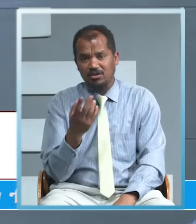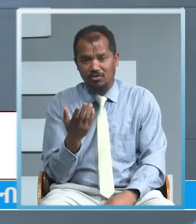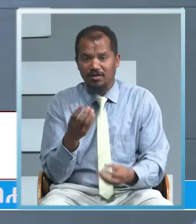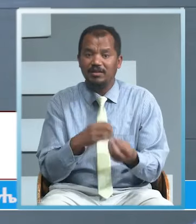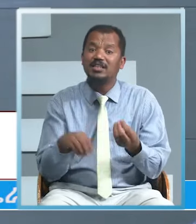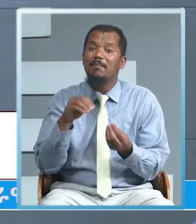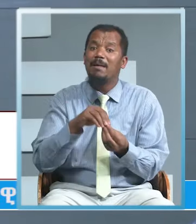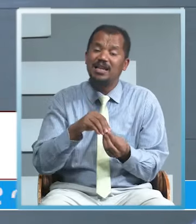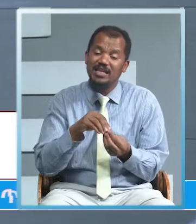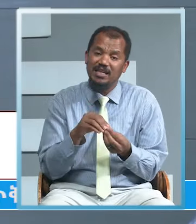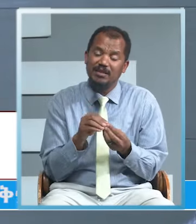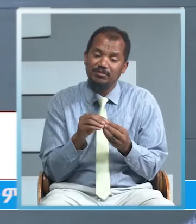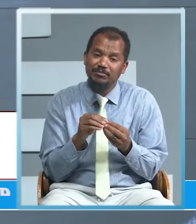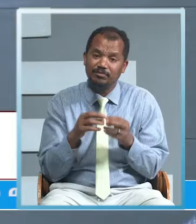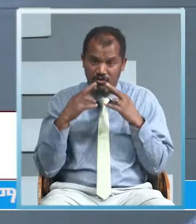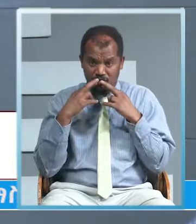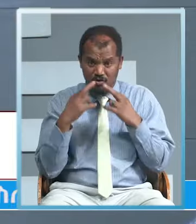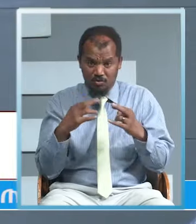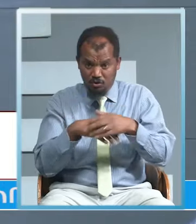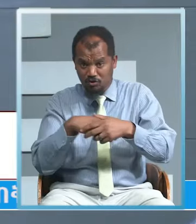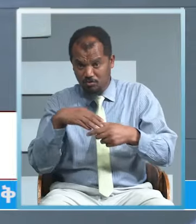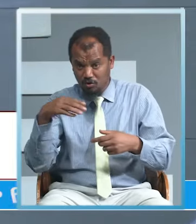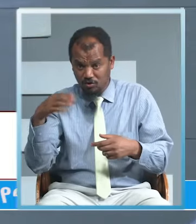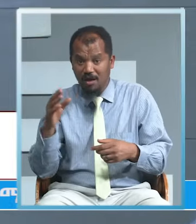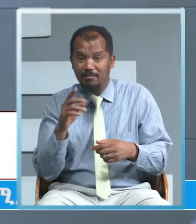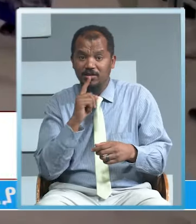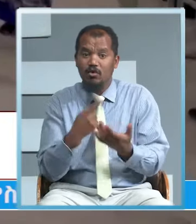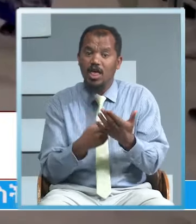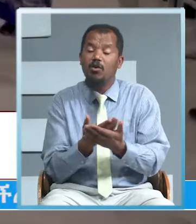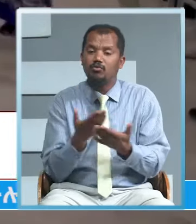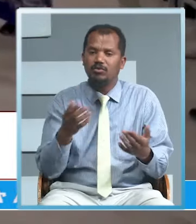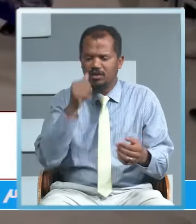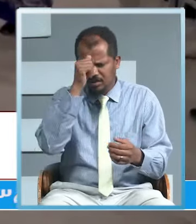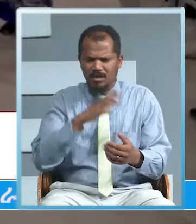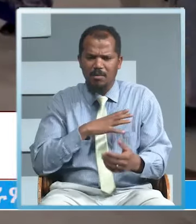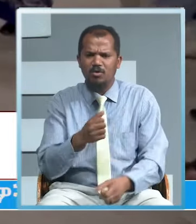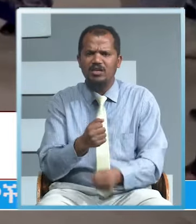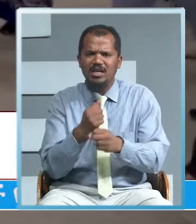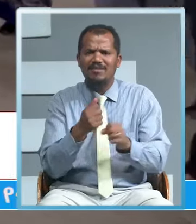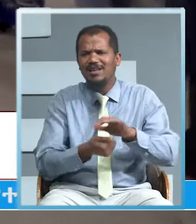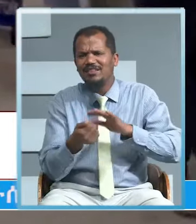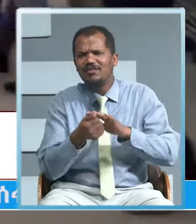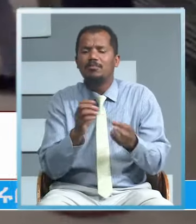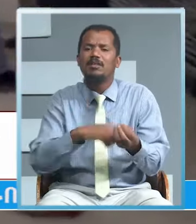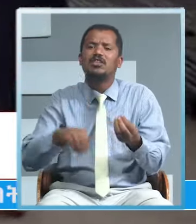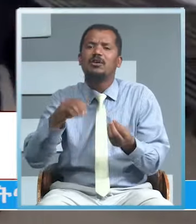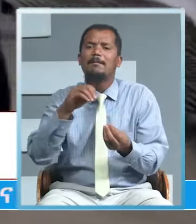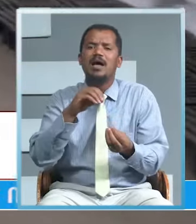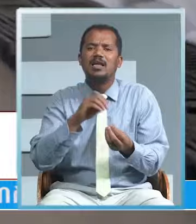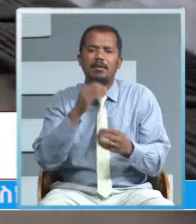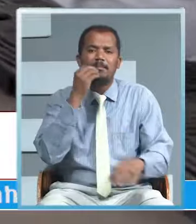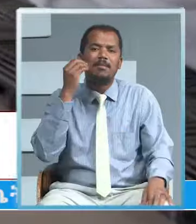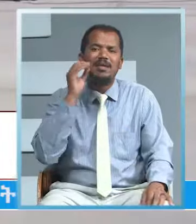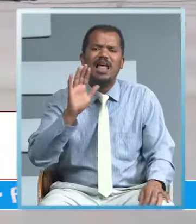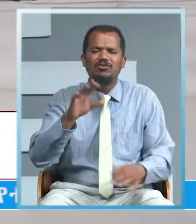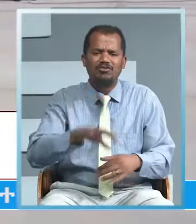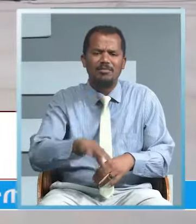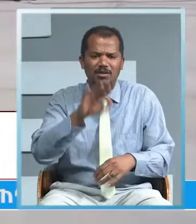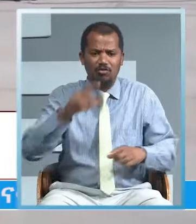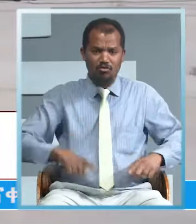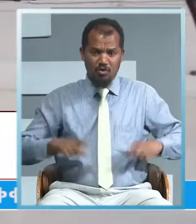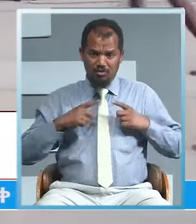አመላክቶናል። ተጨማሪ ሪፖርት የሚወጣበት ነው ይሄኛው ጉዳይ። የሰብአዊ ድጋፉ ከተፈናቃዮች በተጨማሪ በቤታቸው